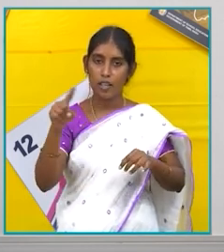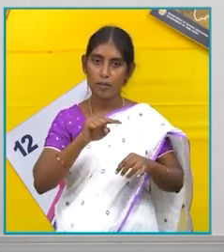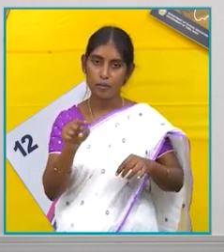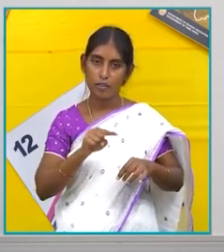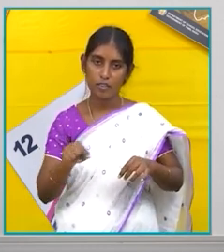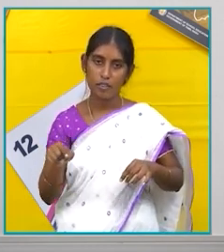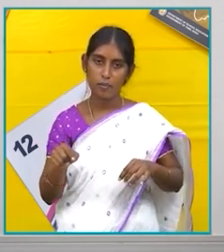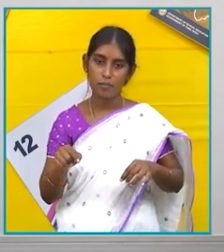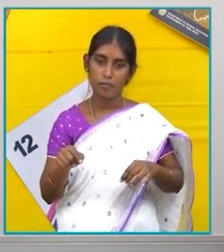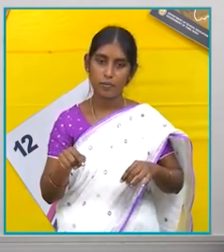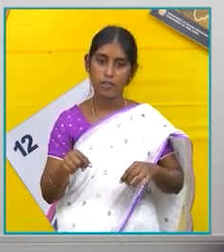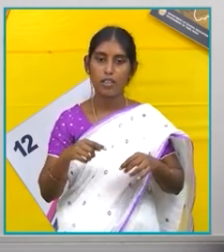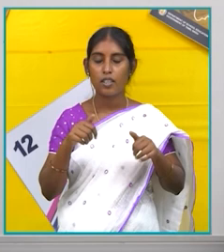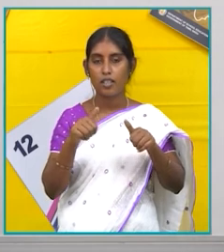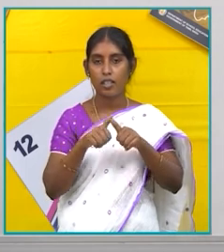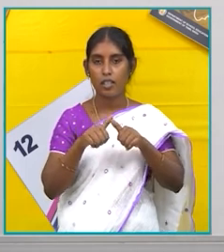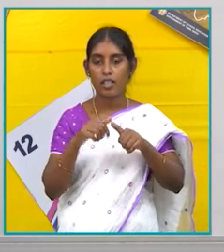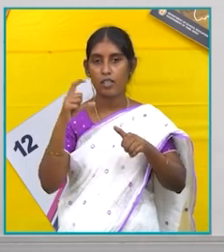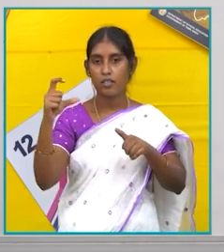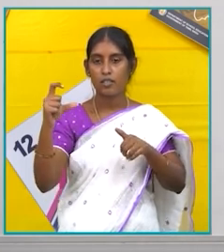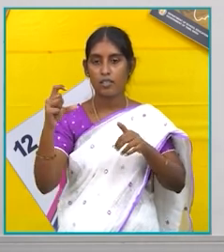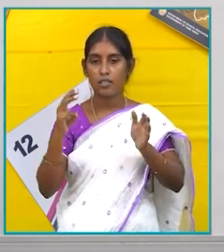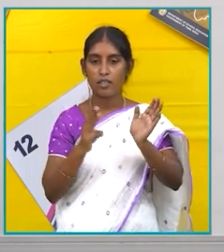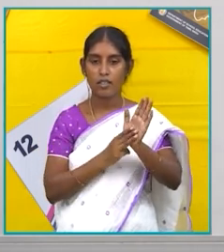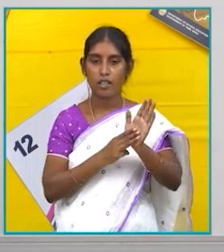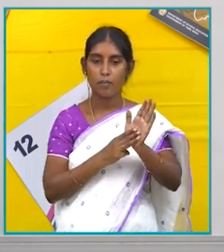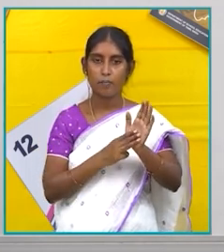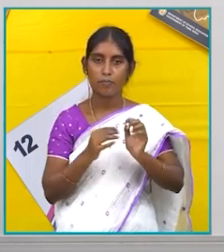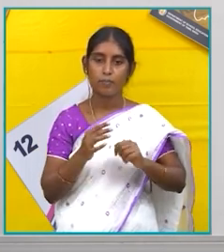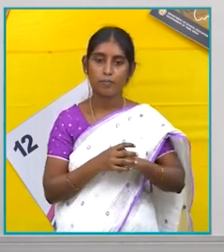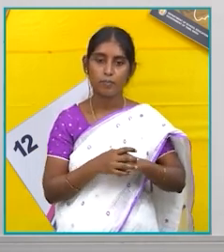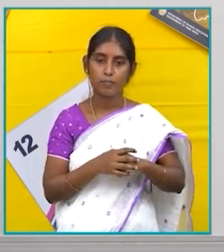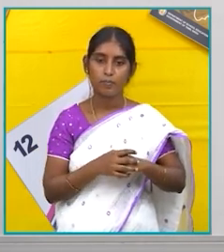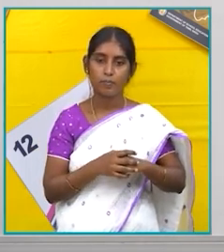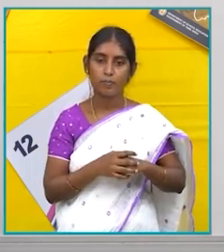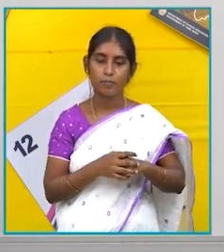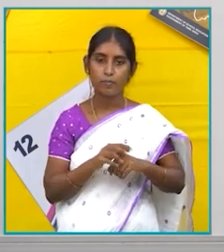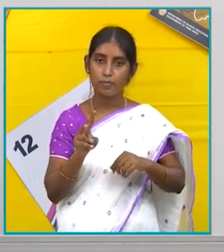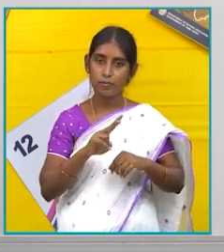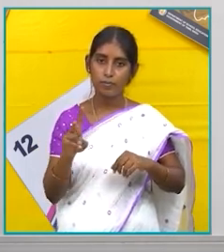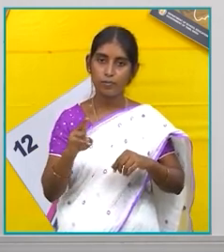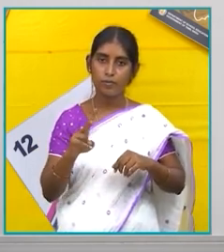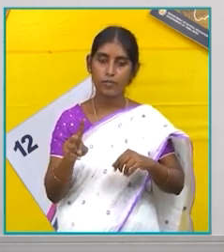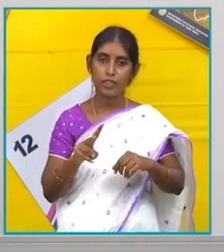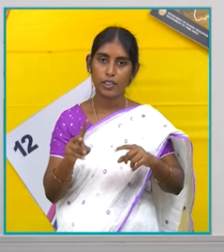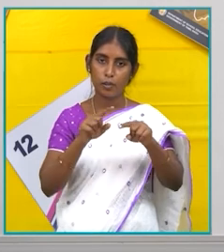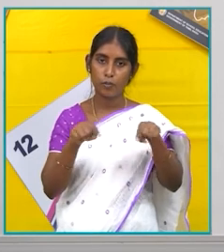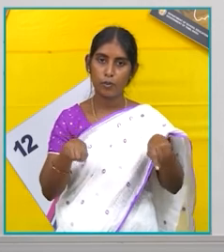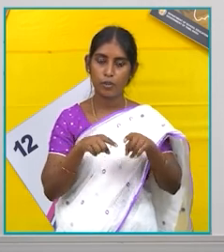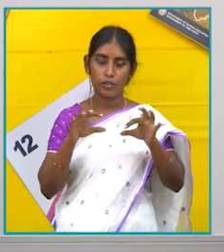சர்வசமம் முக்கோணம் ஏசிஎம். ஸோ ரெண்டு முக்கோணங்களும்